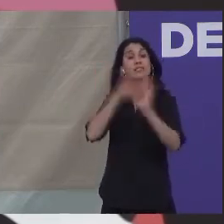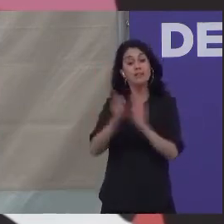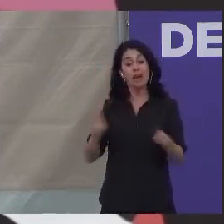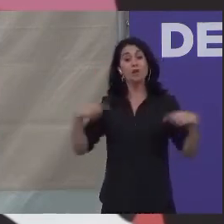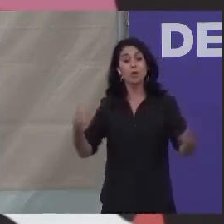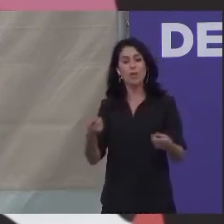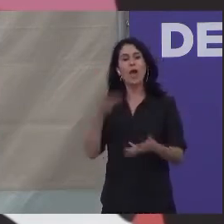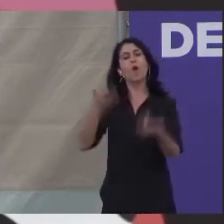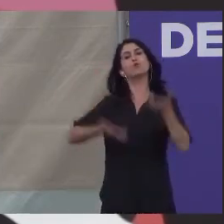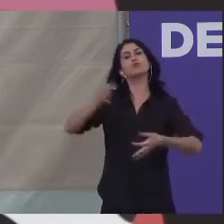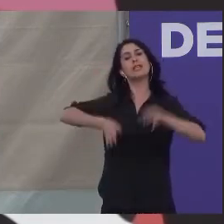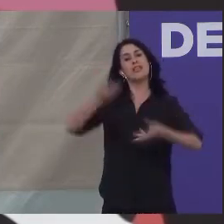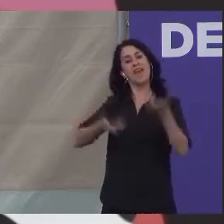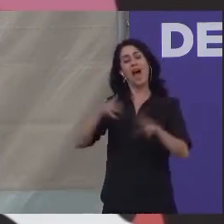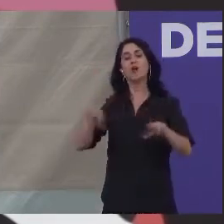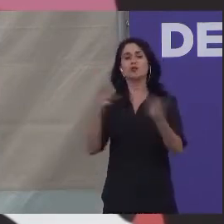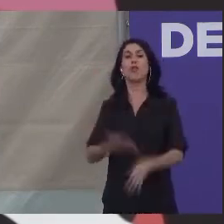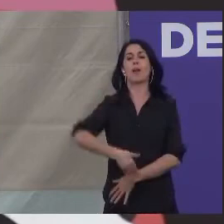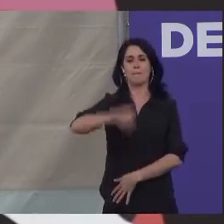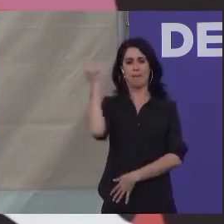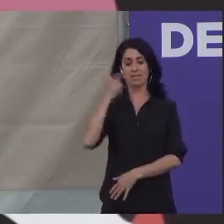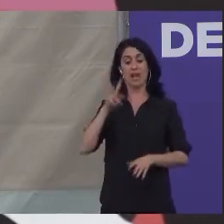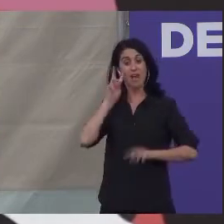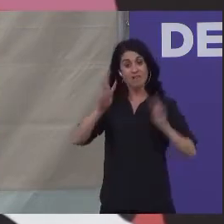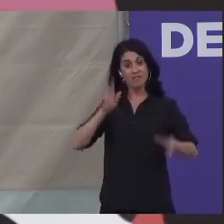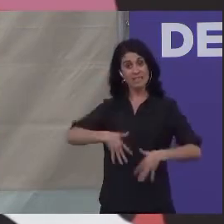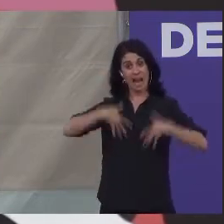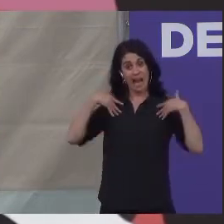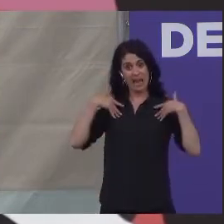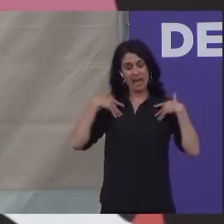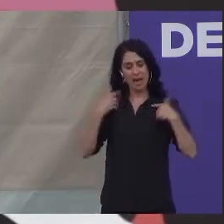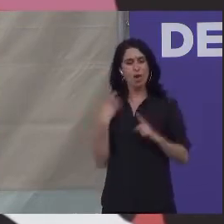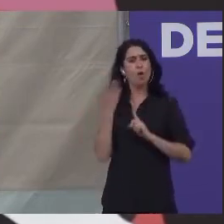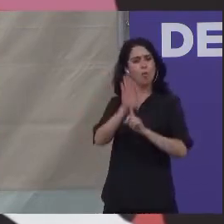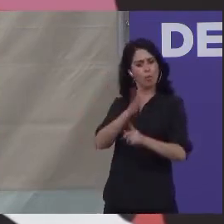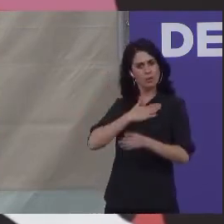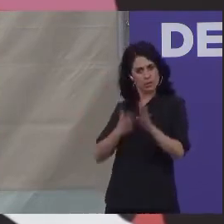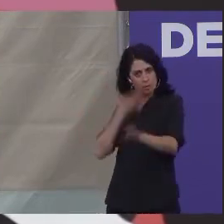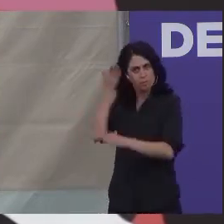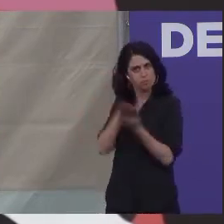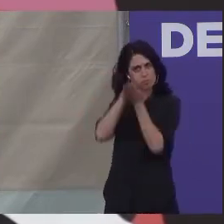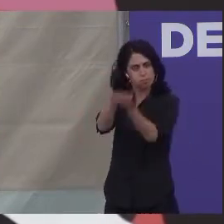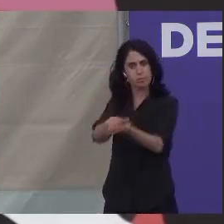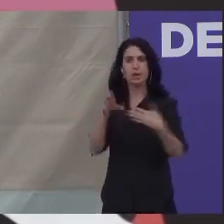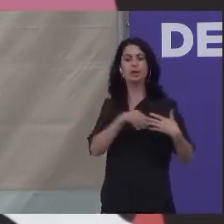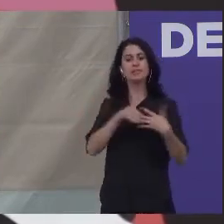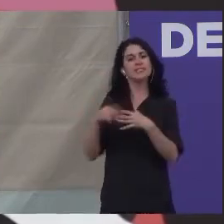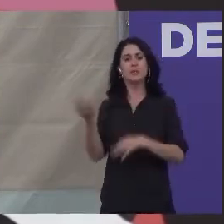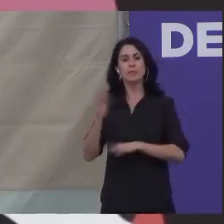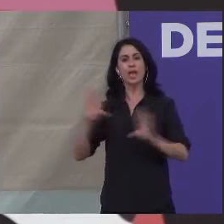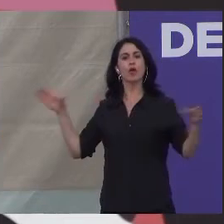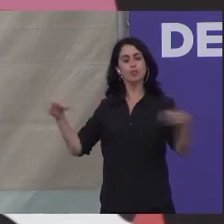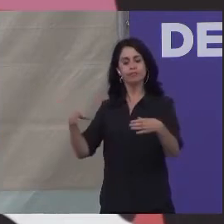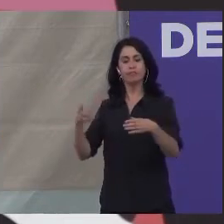justícia social. En Vistalegre 1 estiguérem amb les nostres propostes d'innovació democràtica liderant la confluència